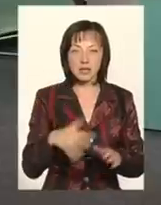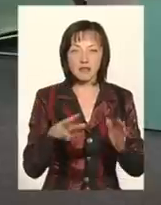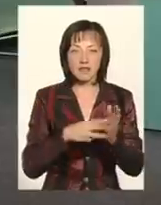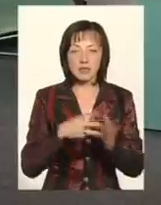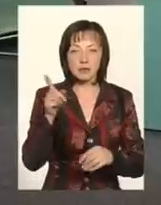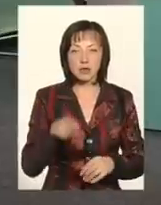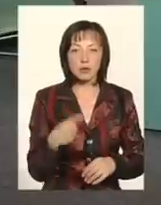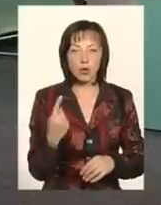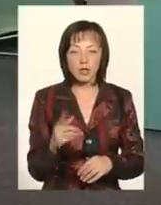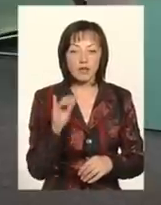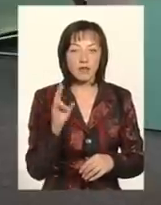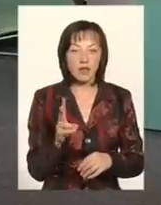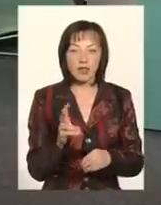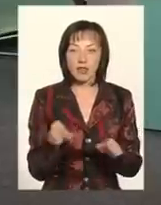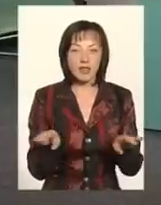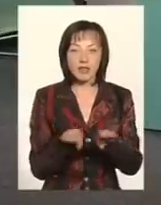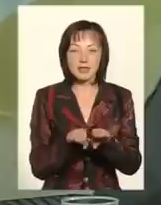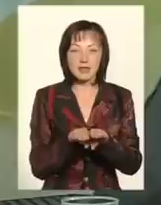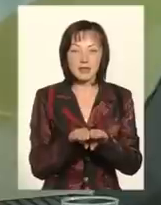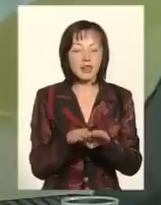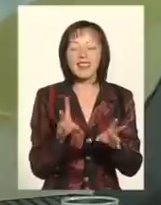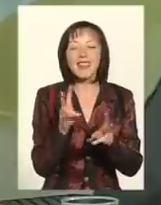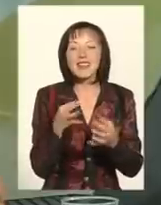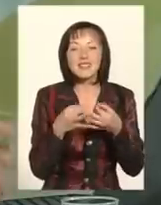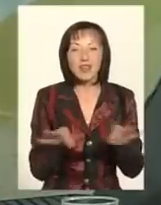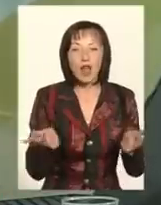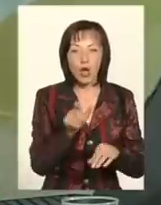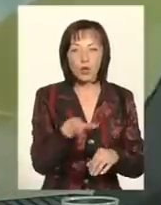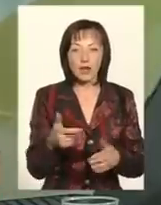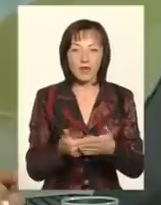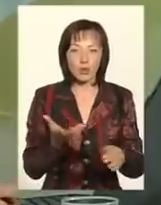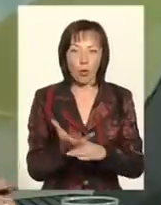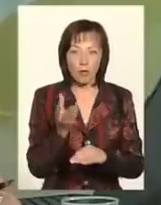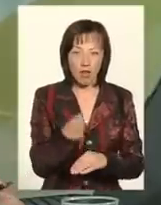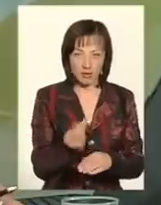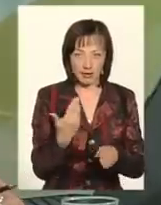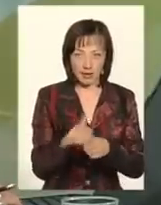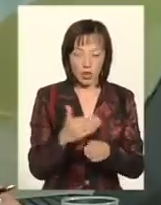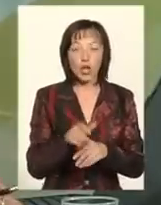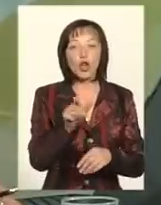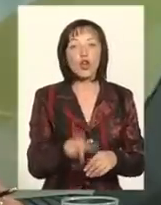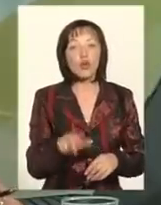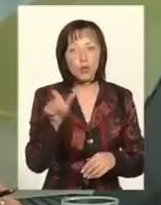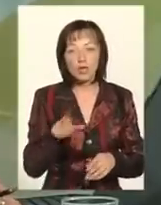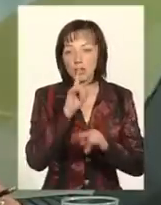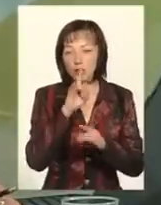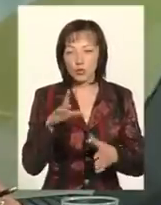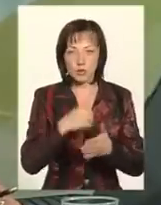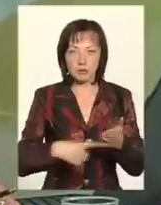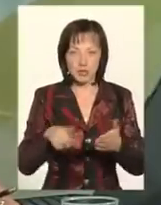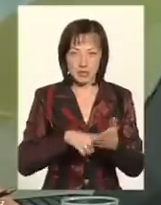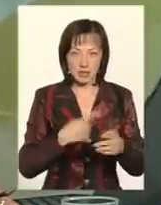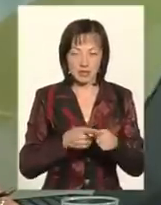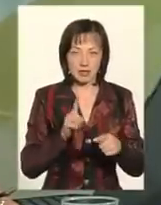він ну якби не звільняє людей від оплати тих чи інших кредитів тоєсть люди не будуть списані